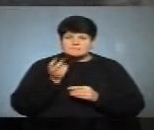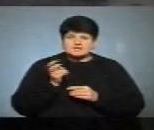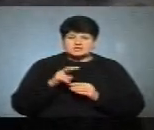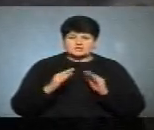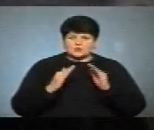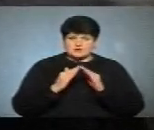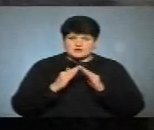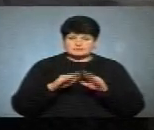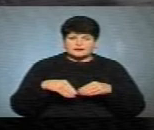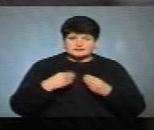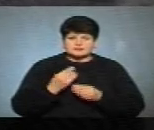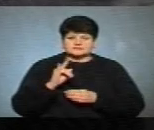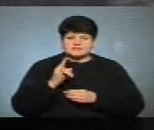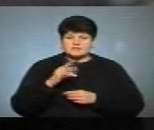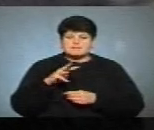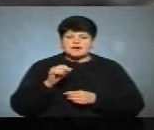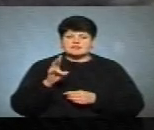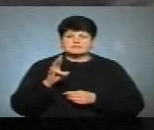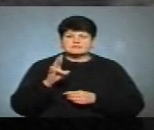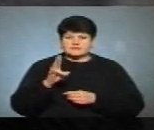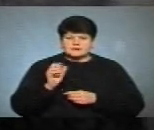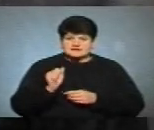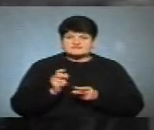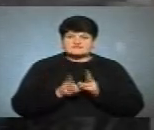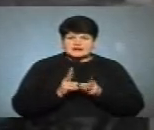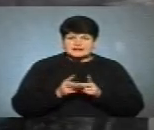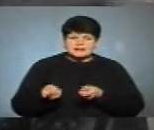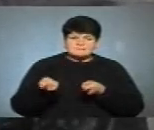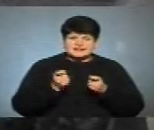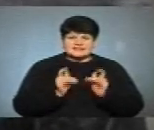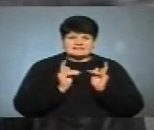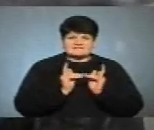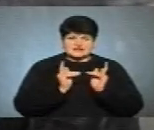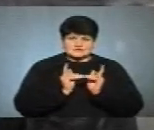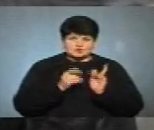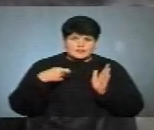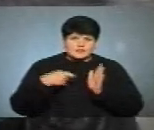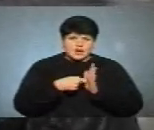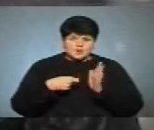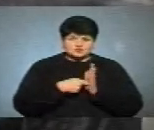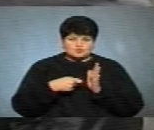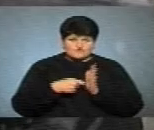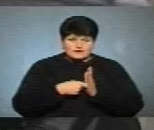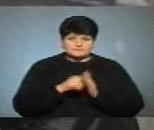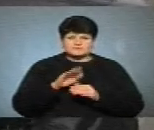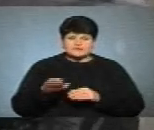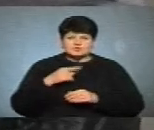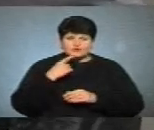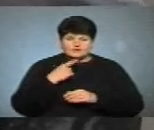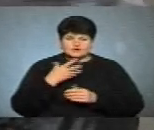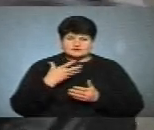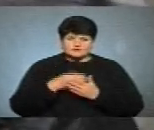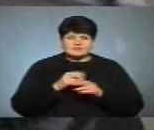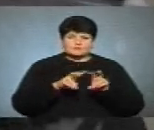та їй дала малі манку, кашу. Зварила її, принесла в ліжечко, нагодувала її. Діти кажуть, до дітей своїх